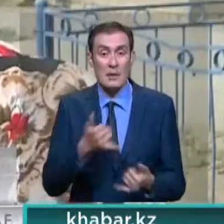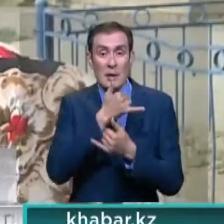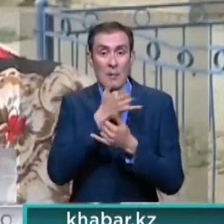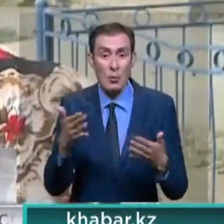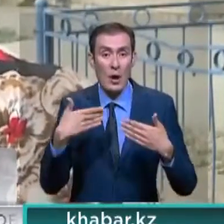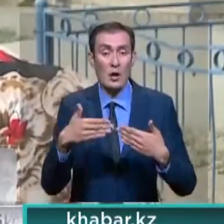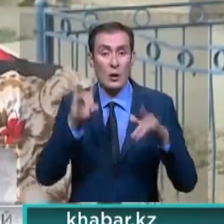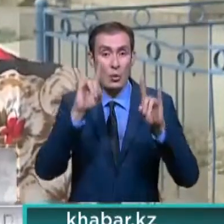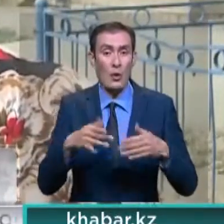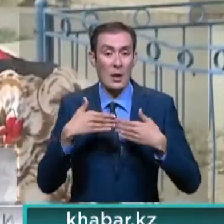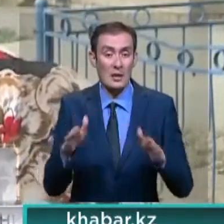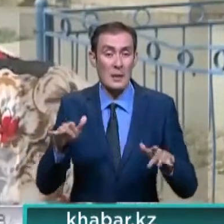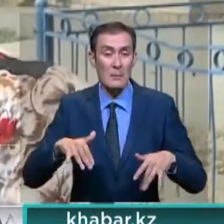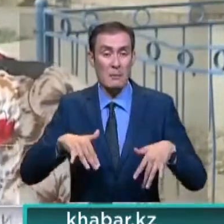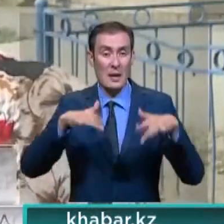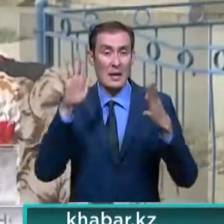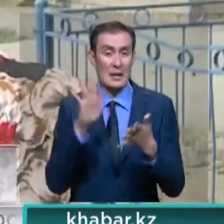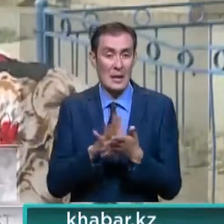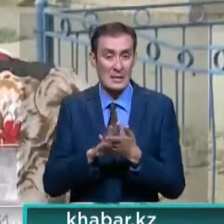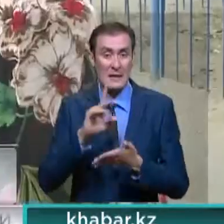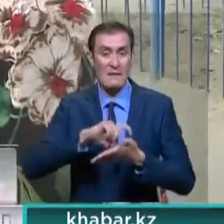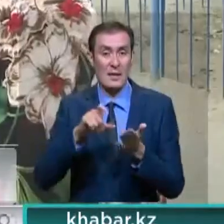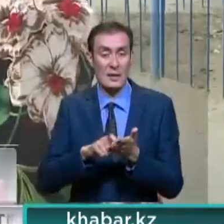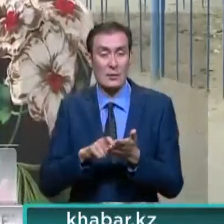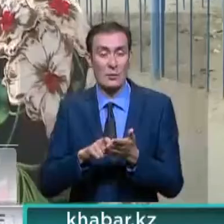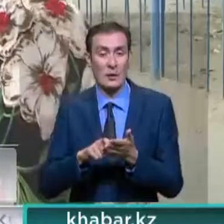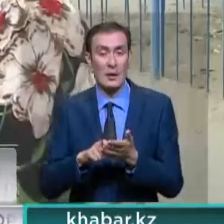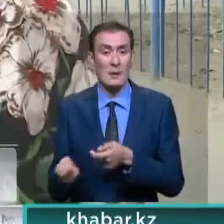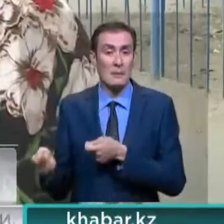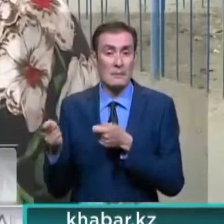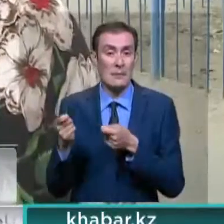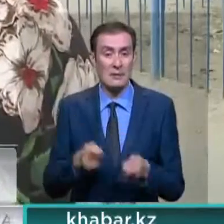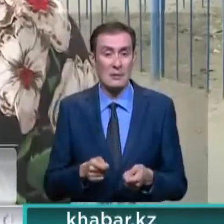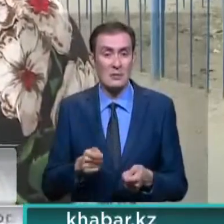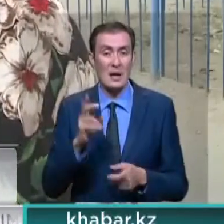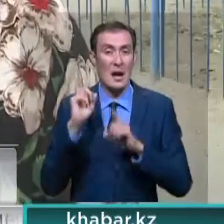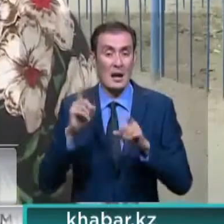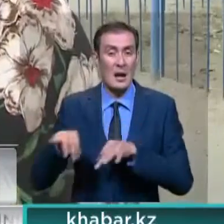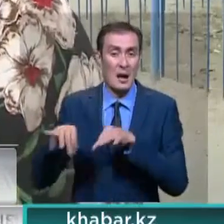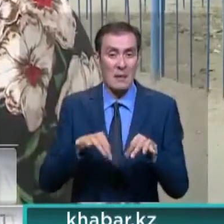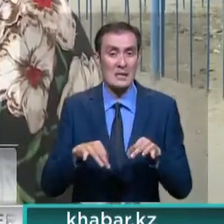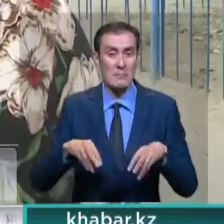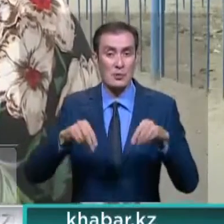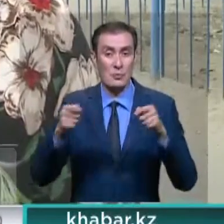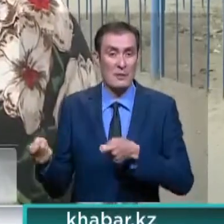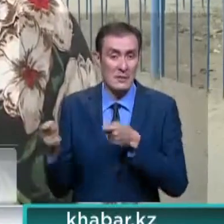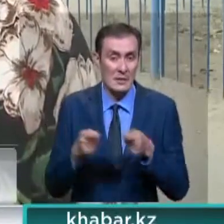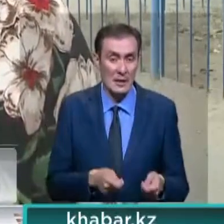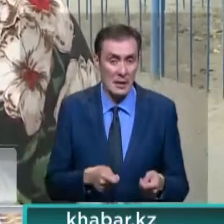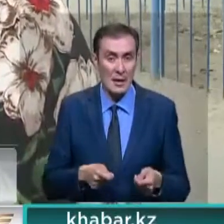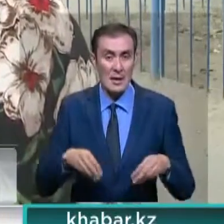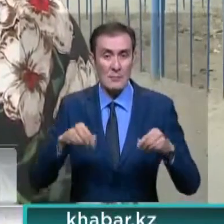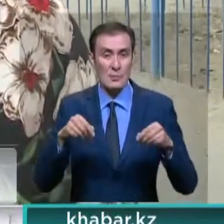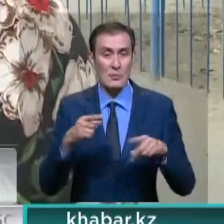окно, потому что вся пыль в квартире. Завезли 6-7 КАМАЗов песка. Песок, как